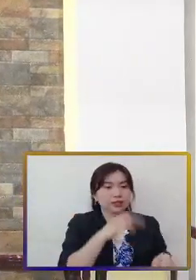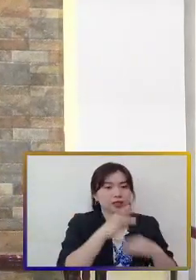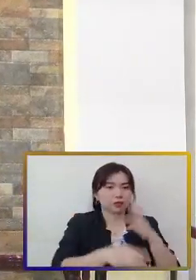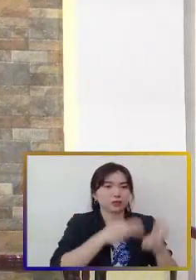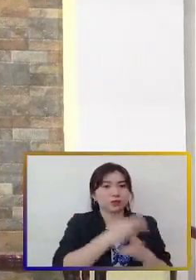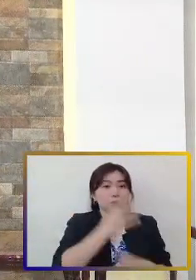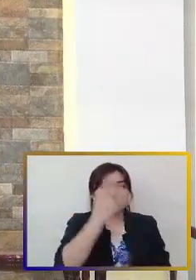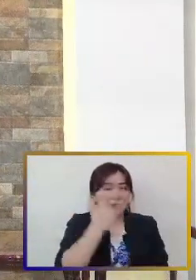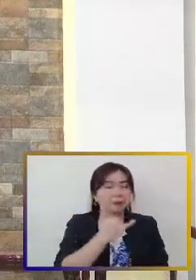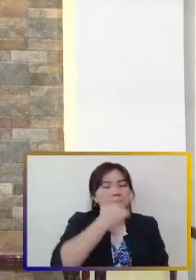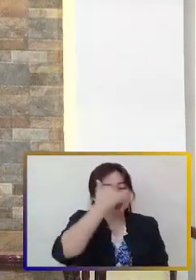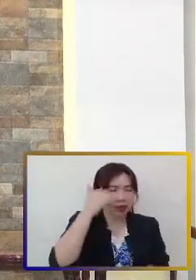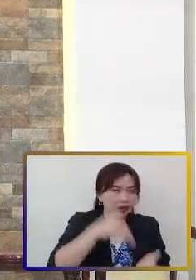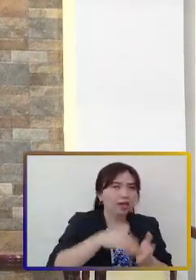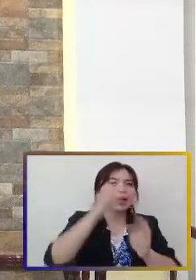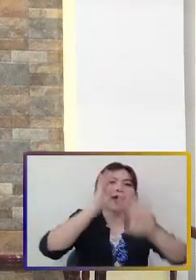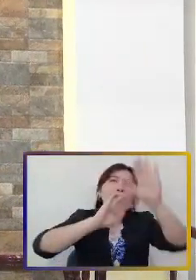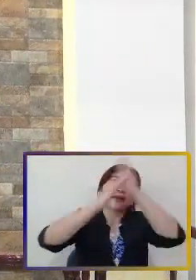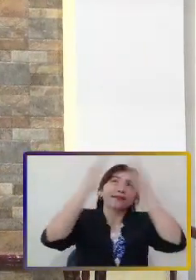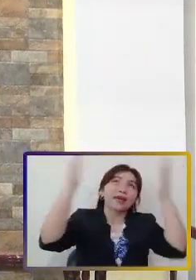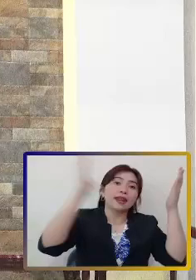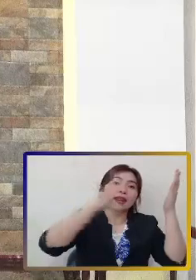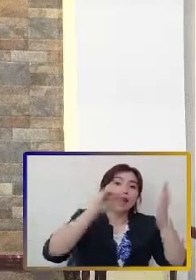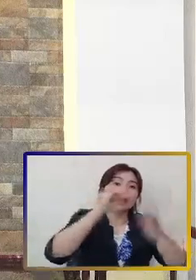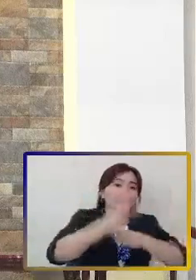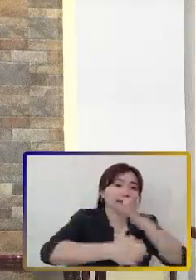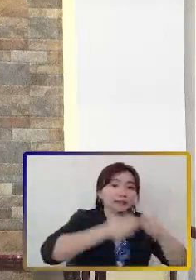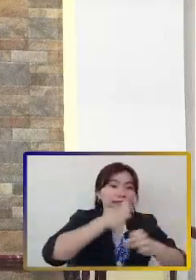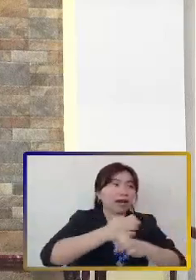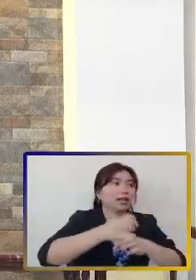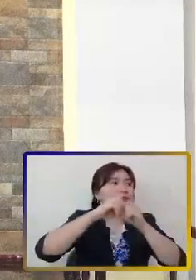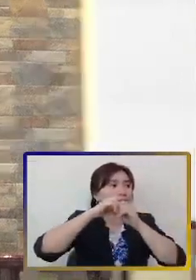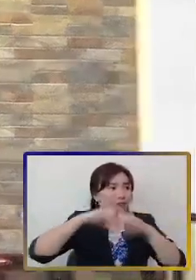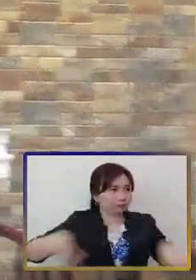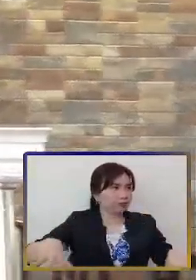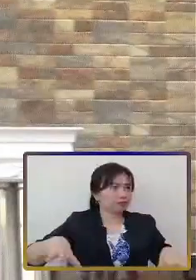why Because heaven and earth shall pass away